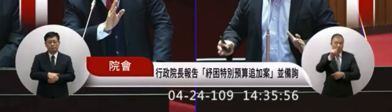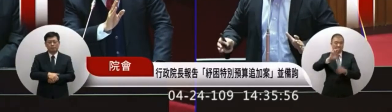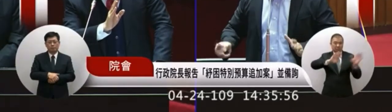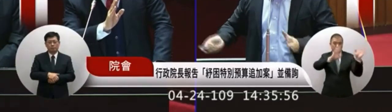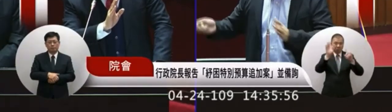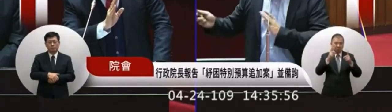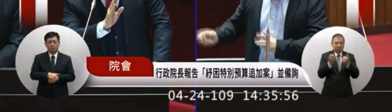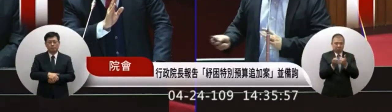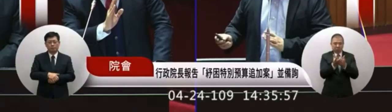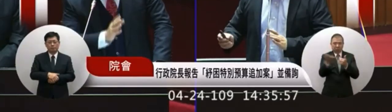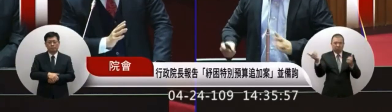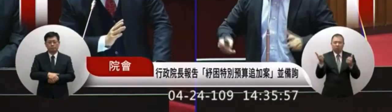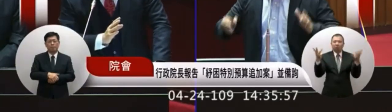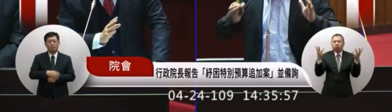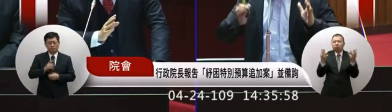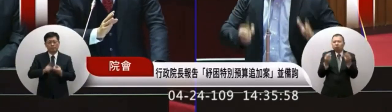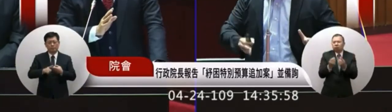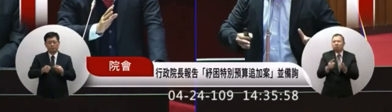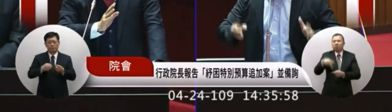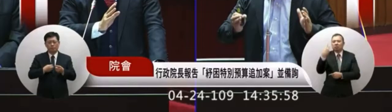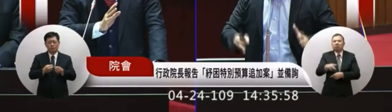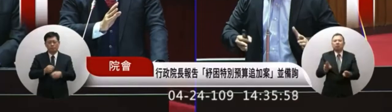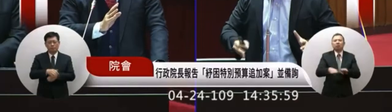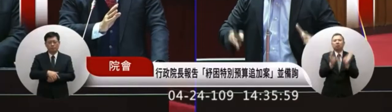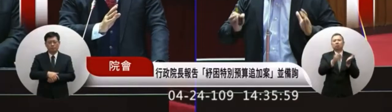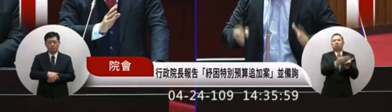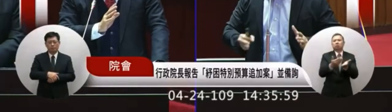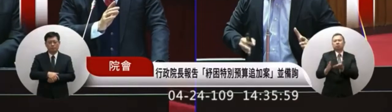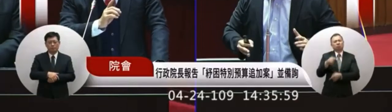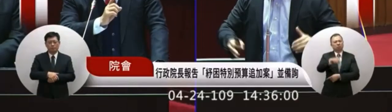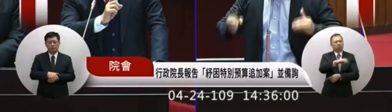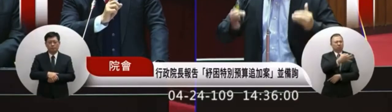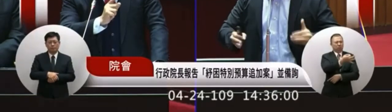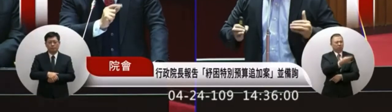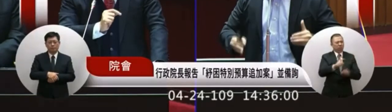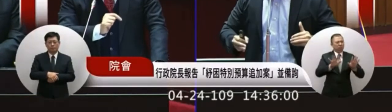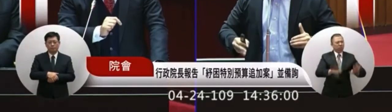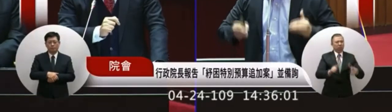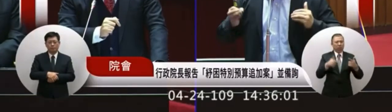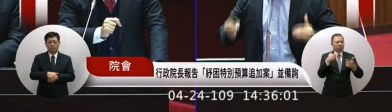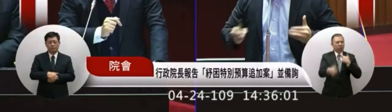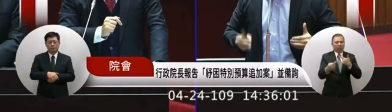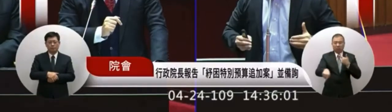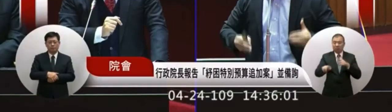过去之后再来处理这个事情，因为这个钱应该主要是还是要放在现